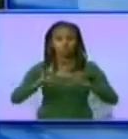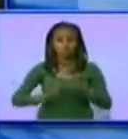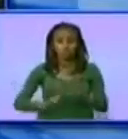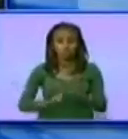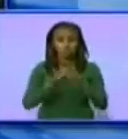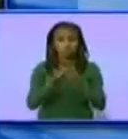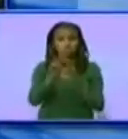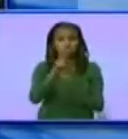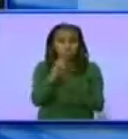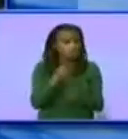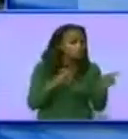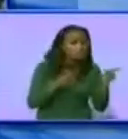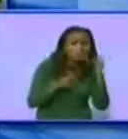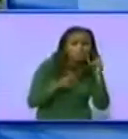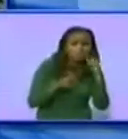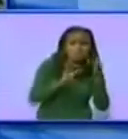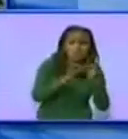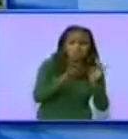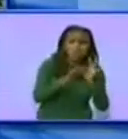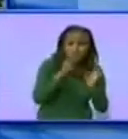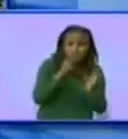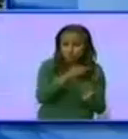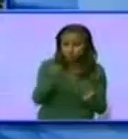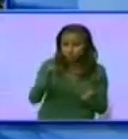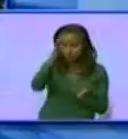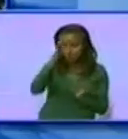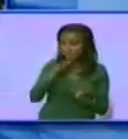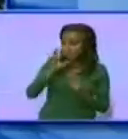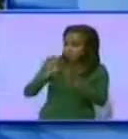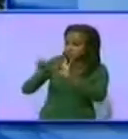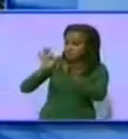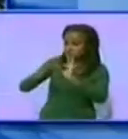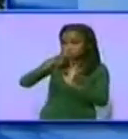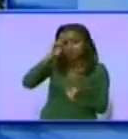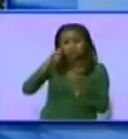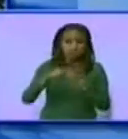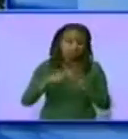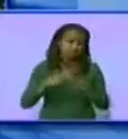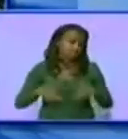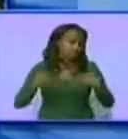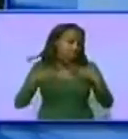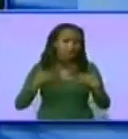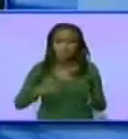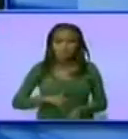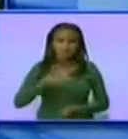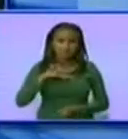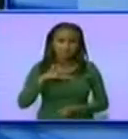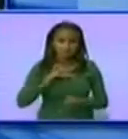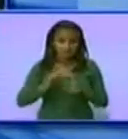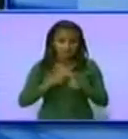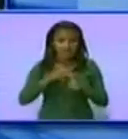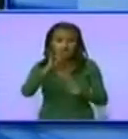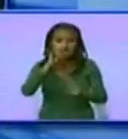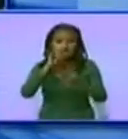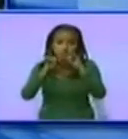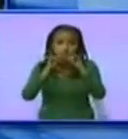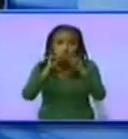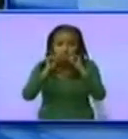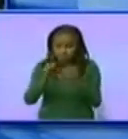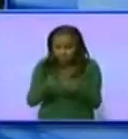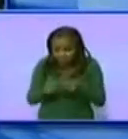ጊዜ ምንድን ነው የሚለው ብሎ ሲጠይቁኝ ለኔ ለነሱ በመተርጎሜ በጣም ደስ ነው የሚለኝ። አንደኛ ኢንፎርሜሽን